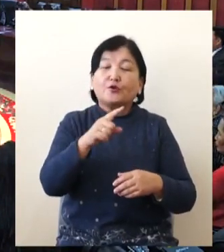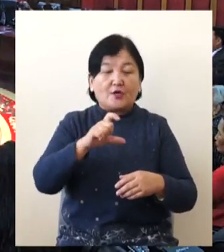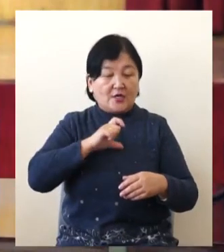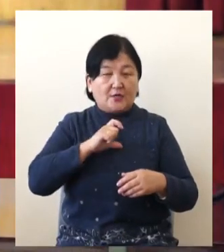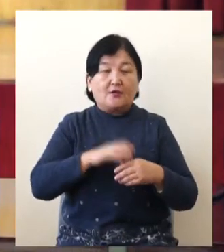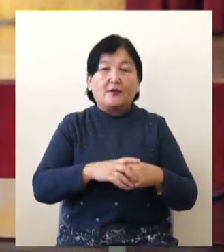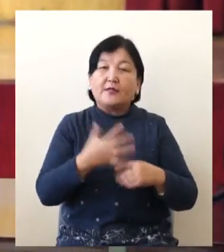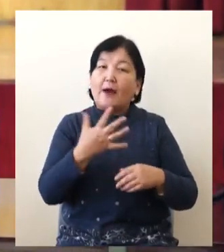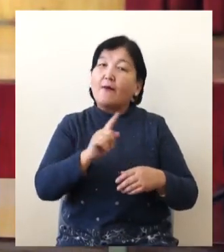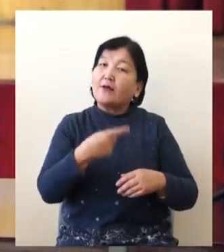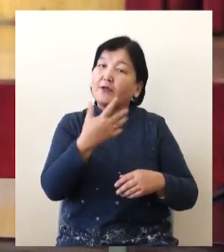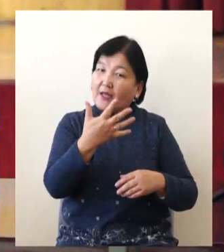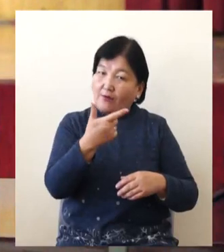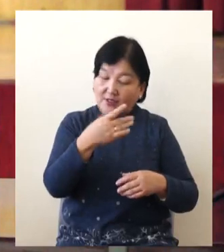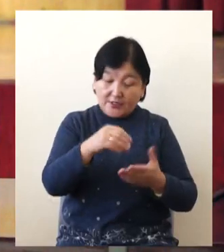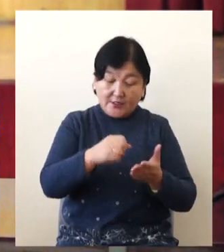5.5 гэж гарсан.